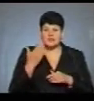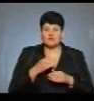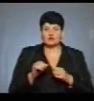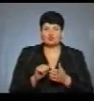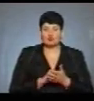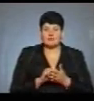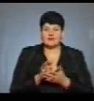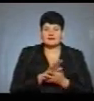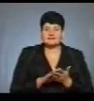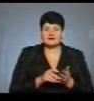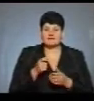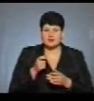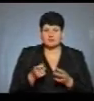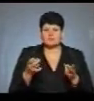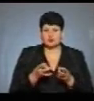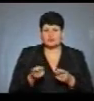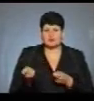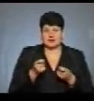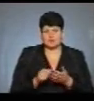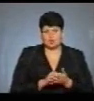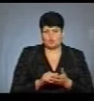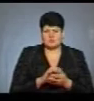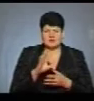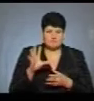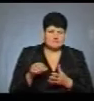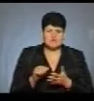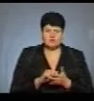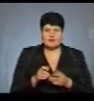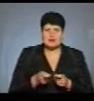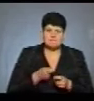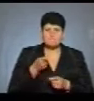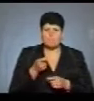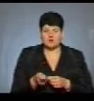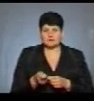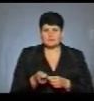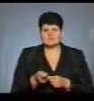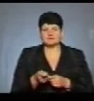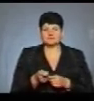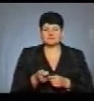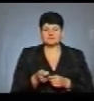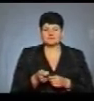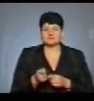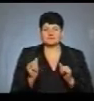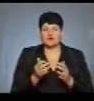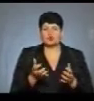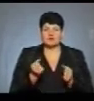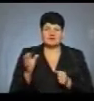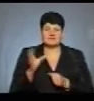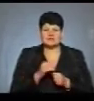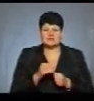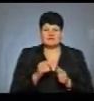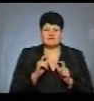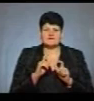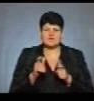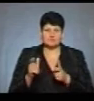якщо необхідно донести якісь документи. Якщо ні, то всі документи подані і отримані всі відомості від